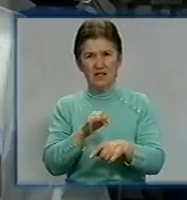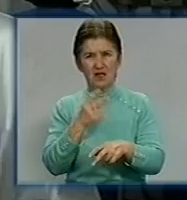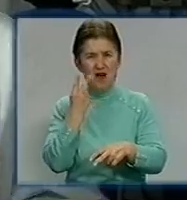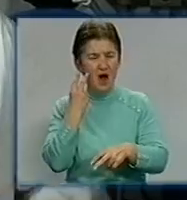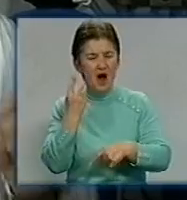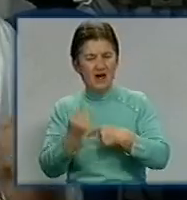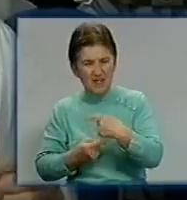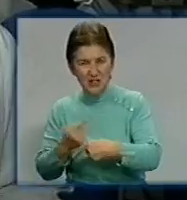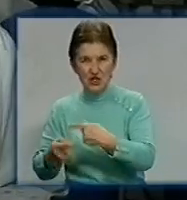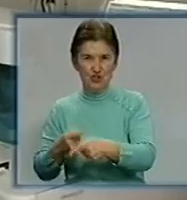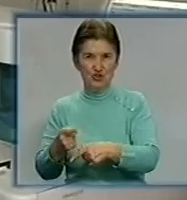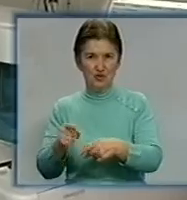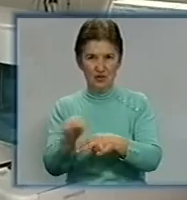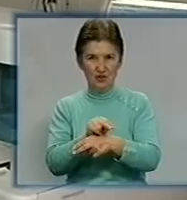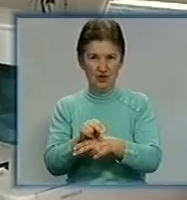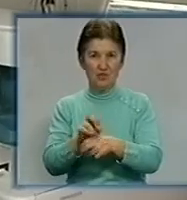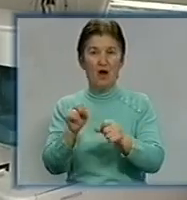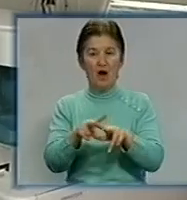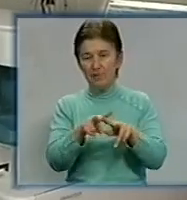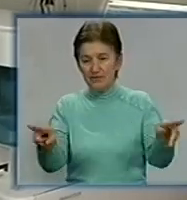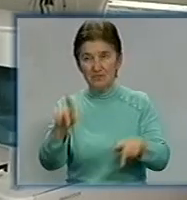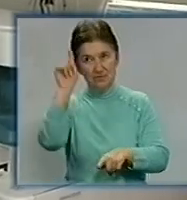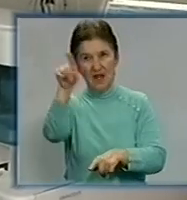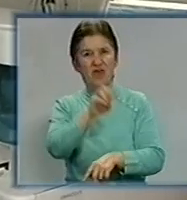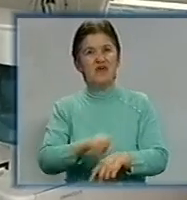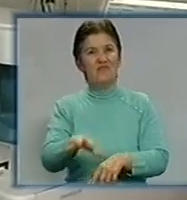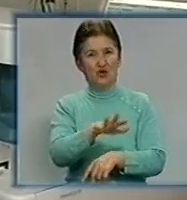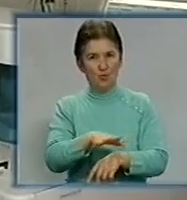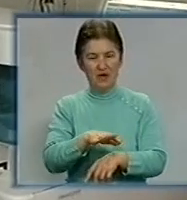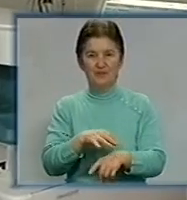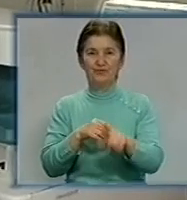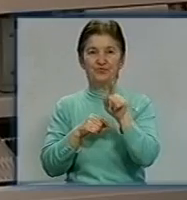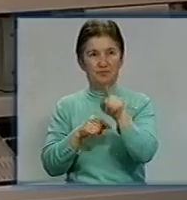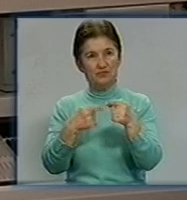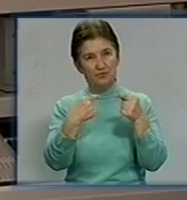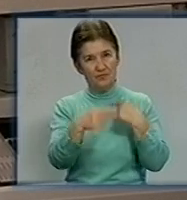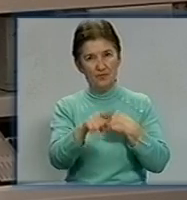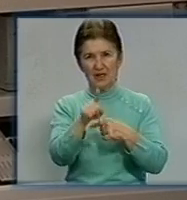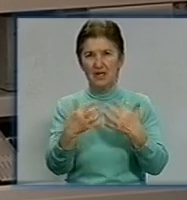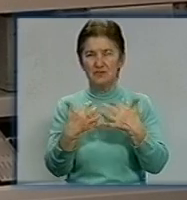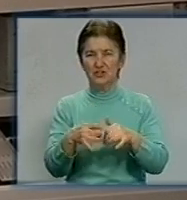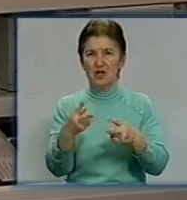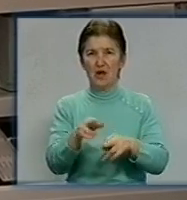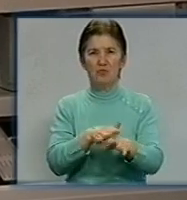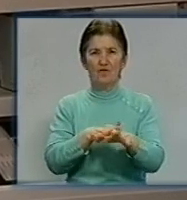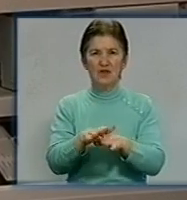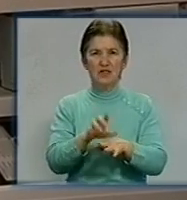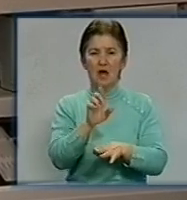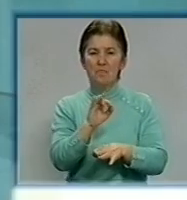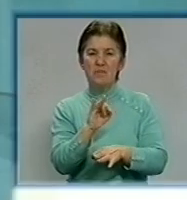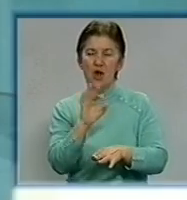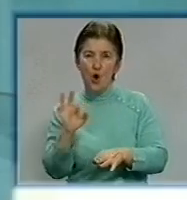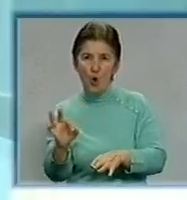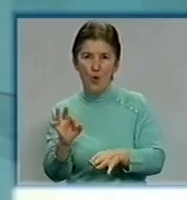недостачністю в Європі. Модернізували і клініку-діагностичну лабораторію. Це автоматичний аналізатор для проведення біохімічного